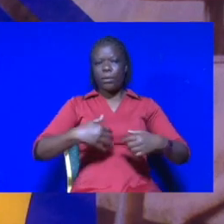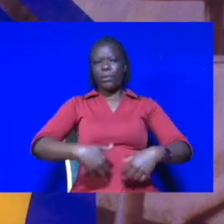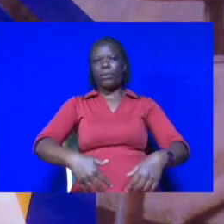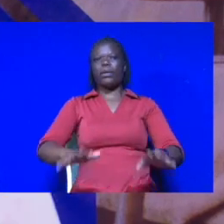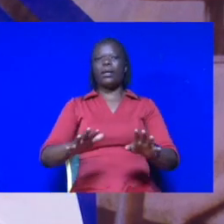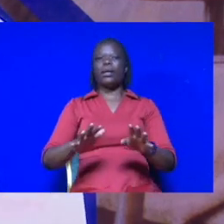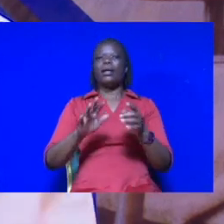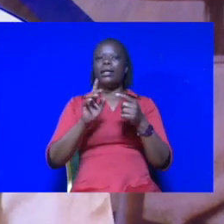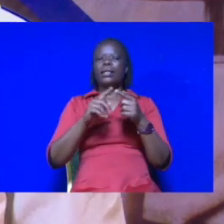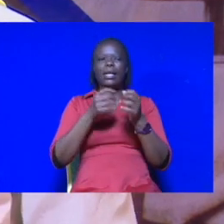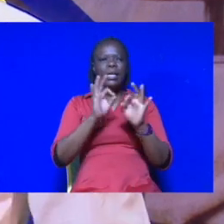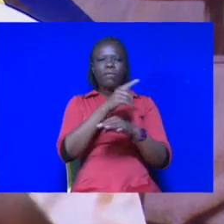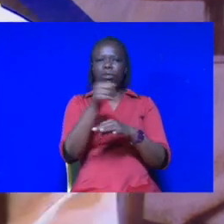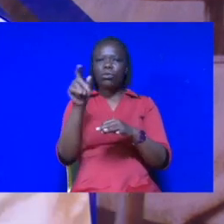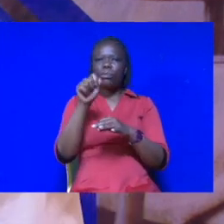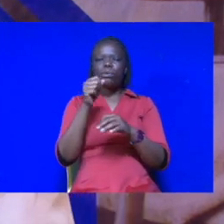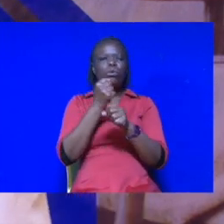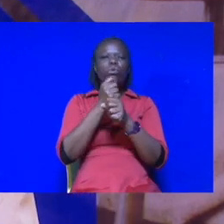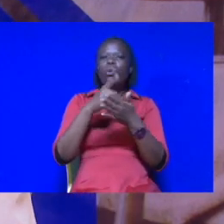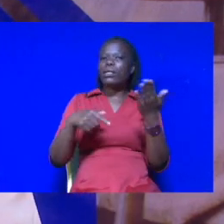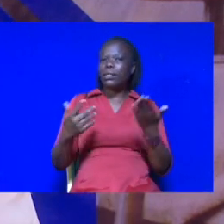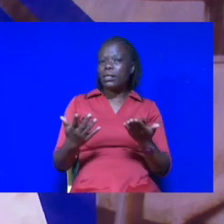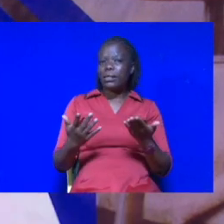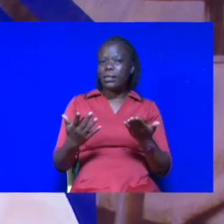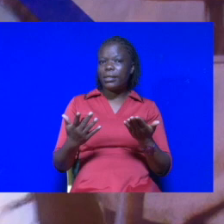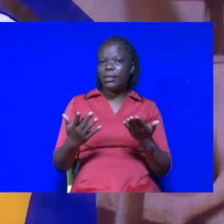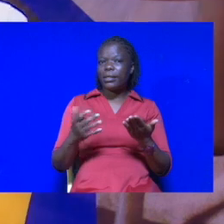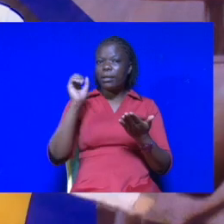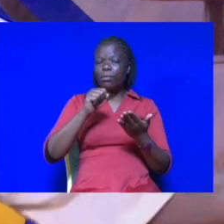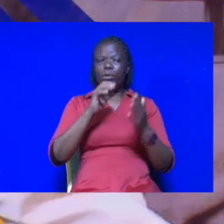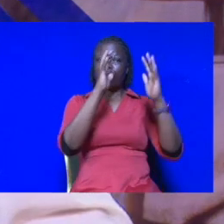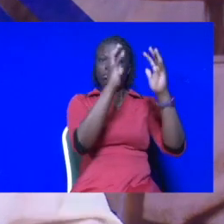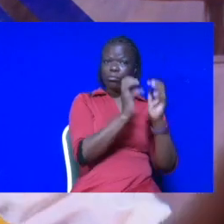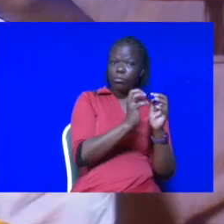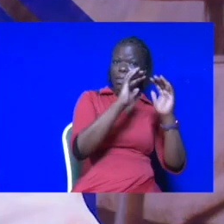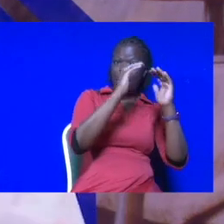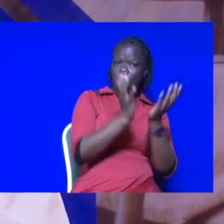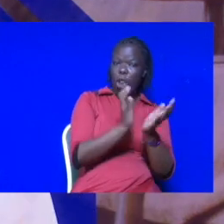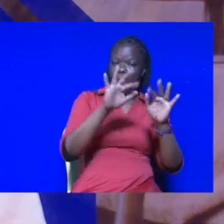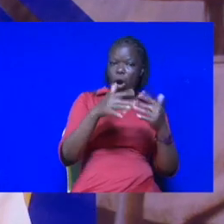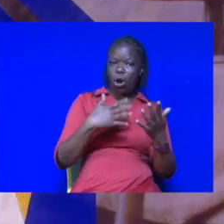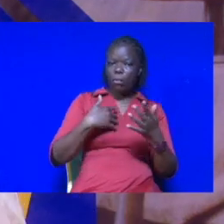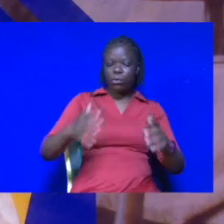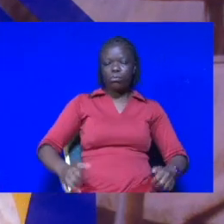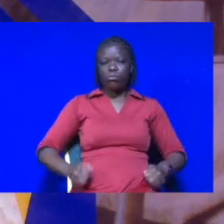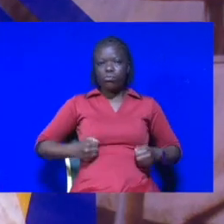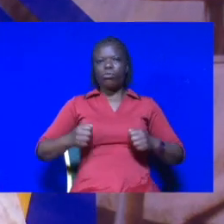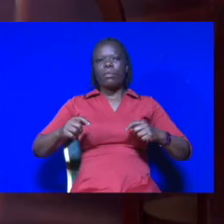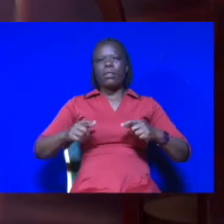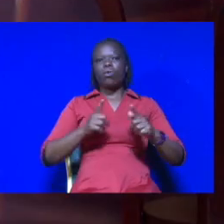Je, ingekuwa wewe, ungefanya nini? Ungeshika mpira au ungevaa suruali?